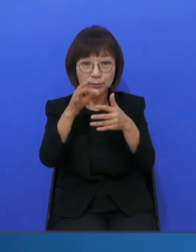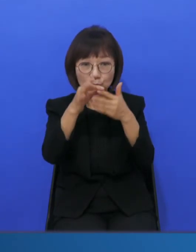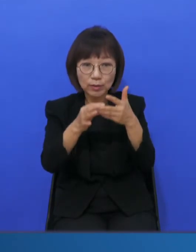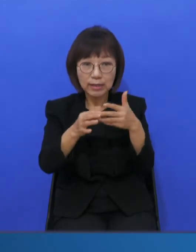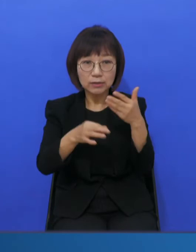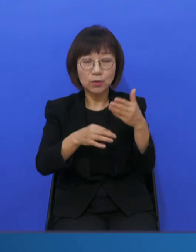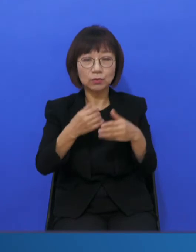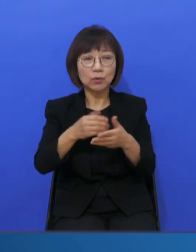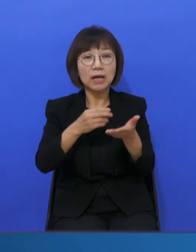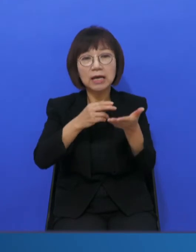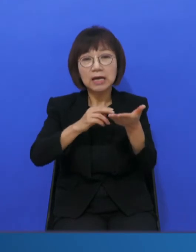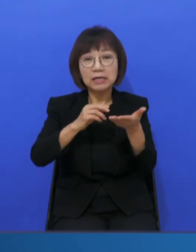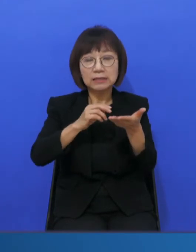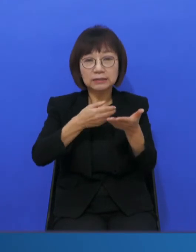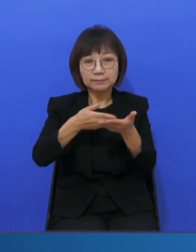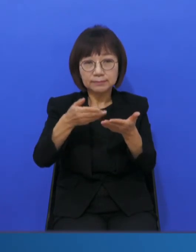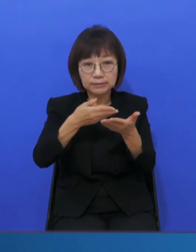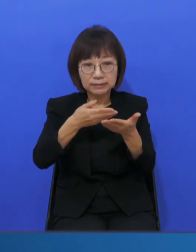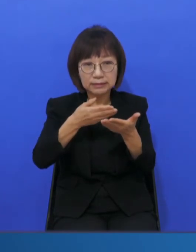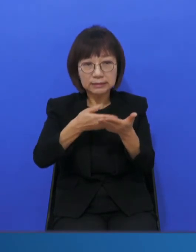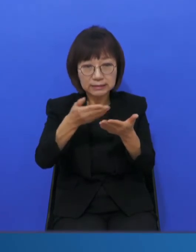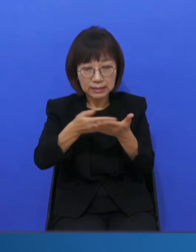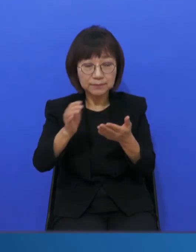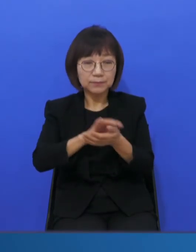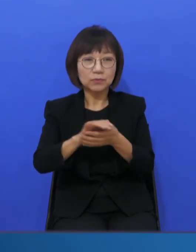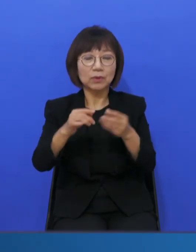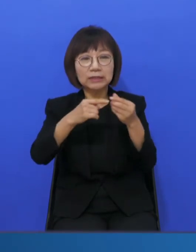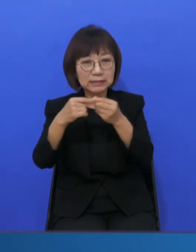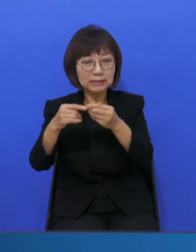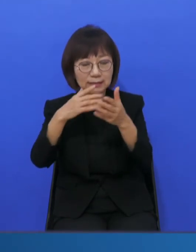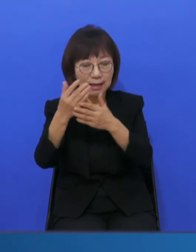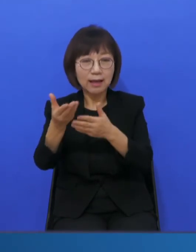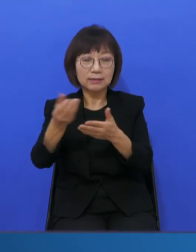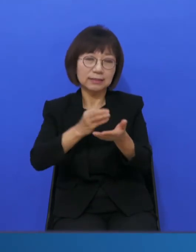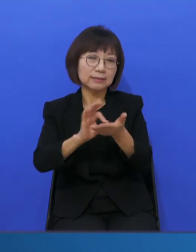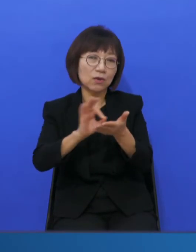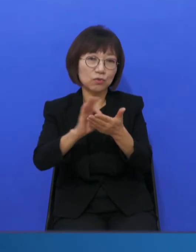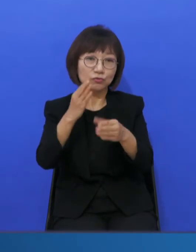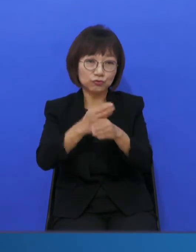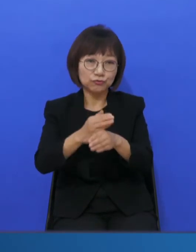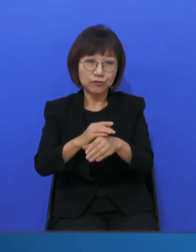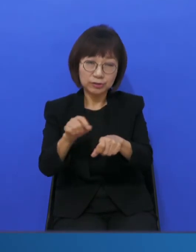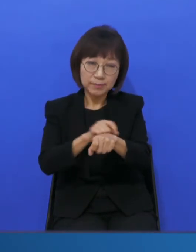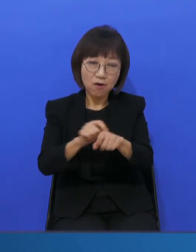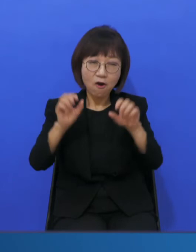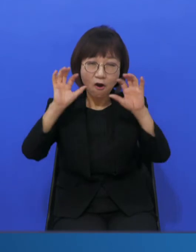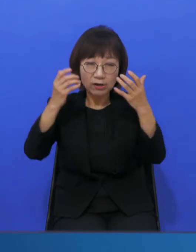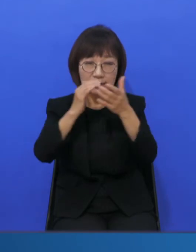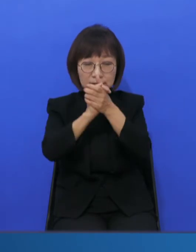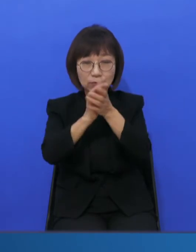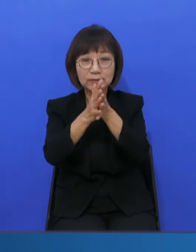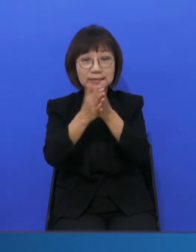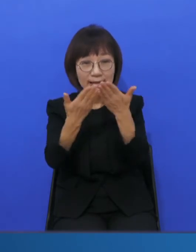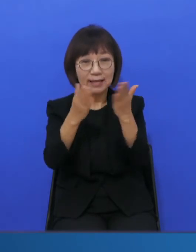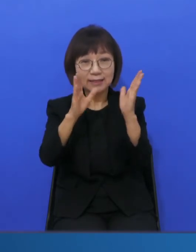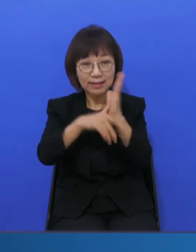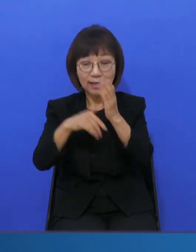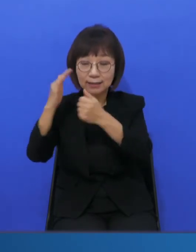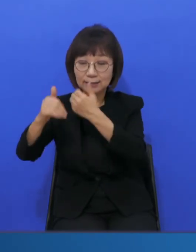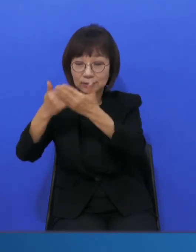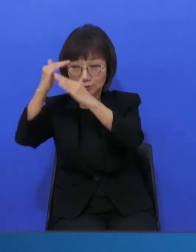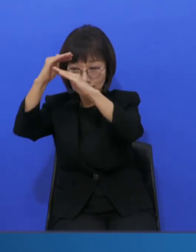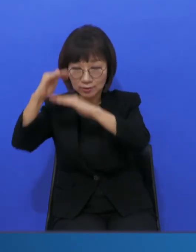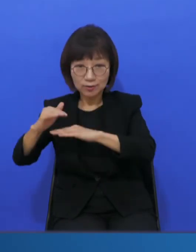폰트 등을 모두 구입해서 사용하고 있고요. 특히 이제 어린이 기도수첩의 경우 성경 속 이야기를 그림에